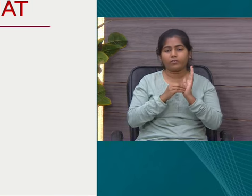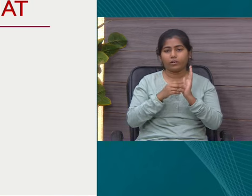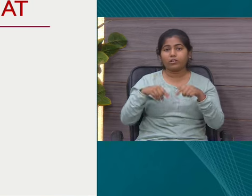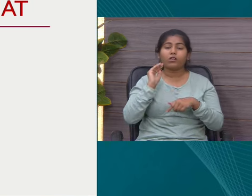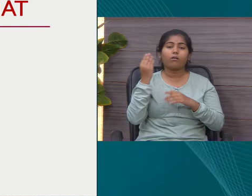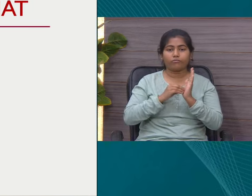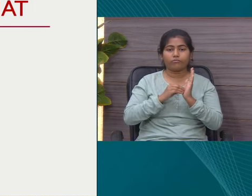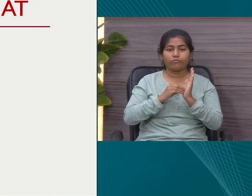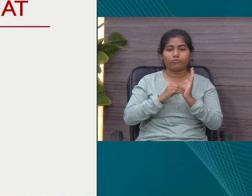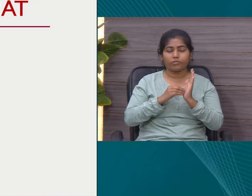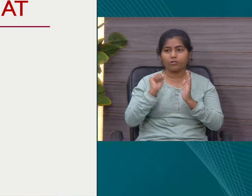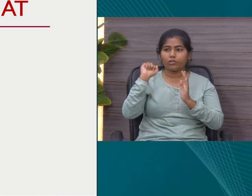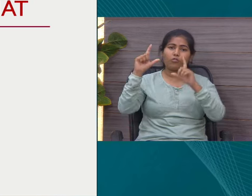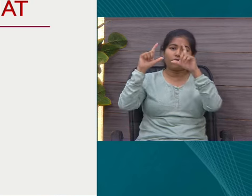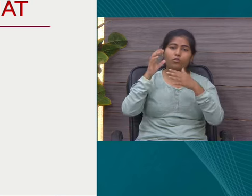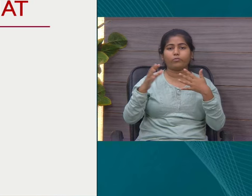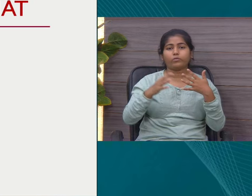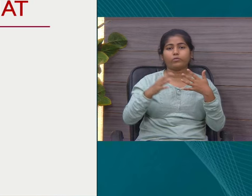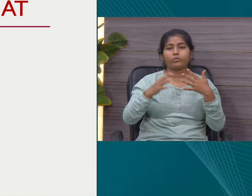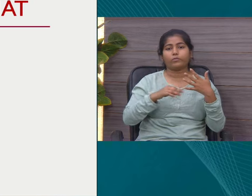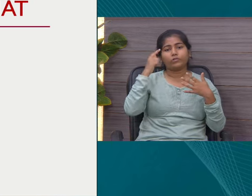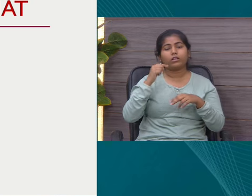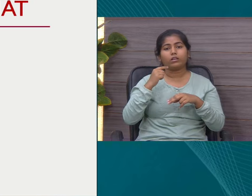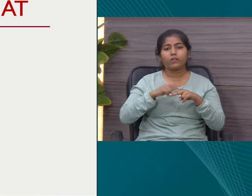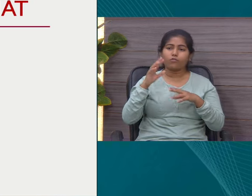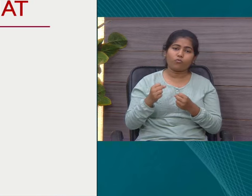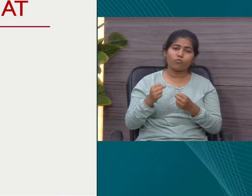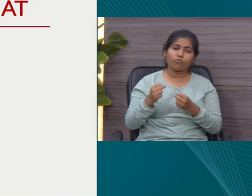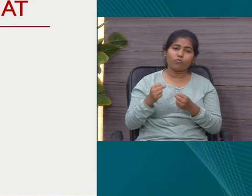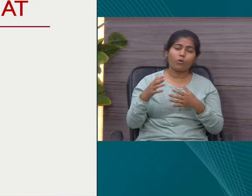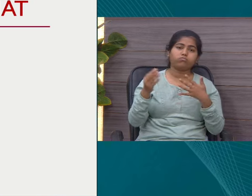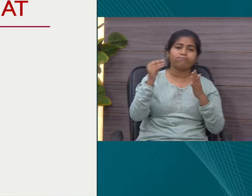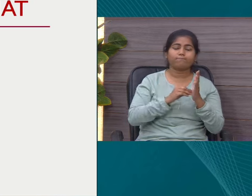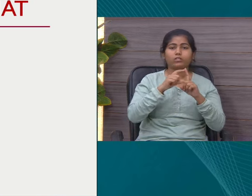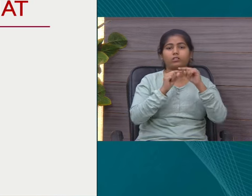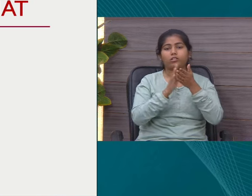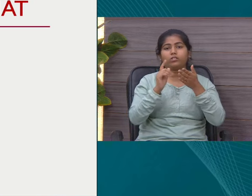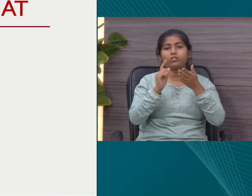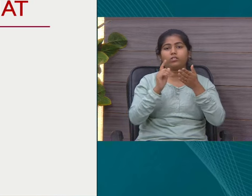जो कि आज है, फोटोग्राफ ऑप्शनल है, यदि आप चाहें तो उसे अटैच जरूर करें,